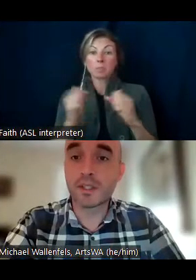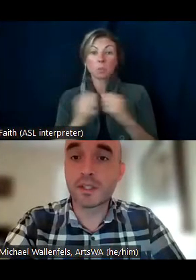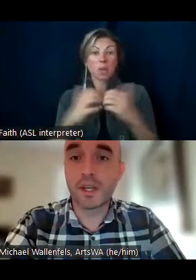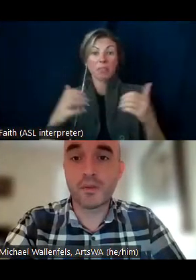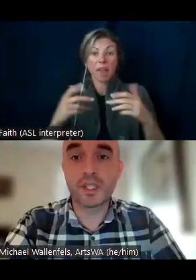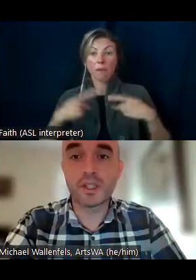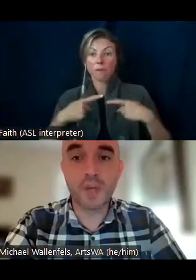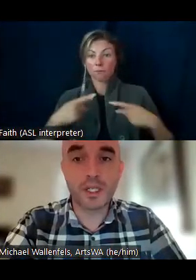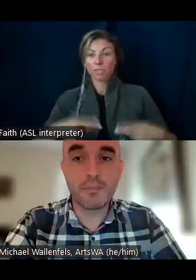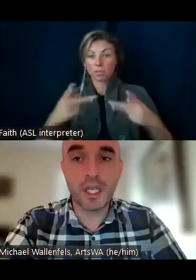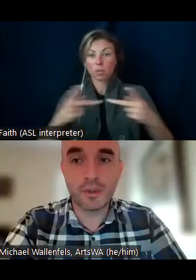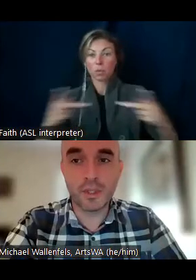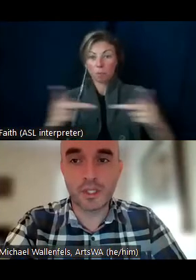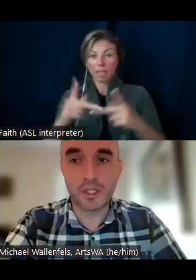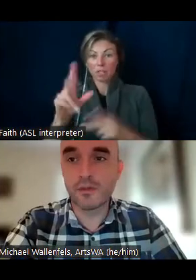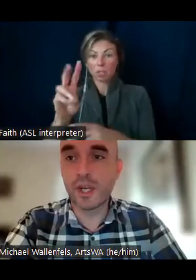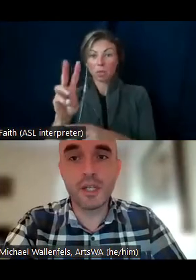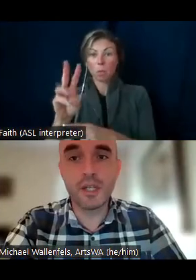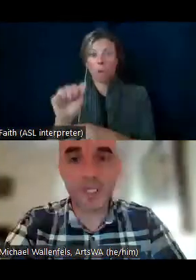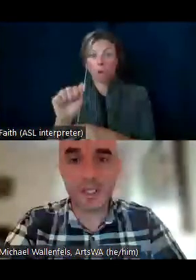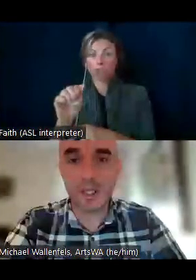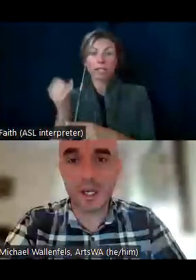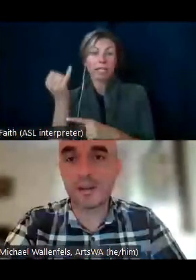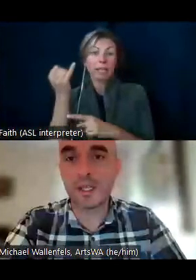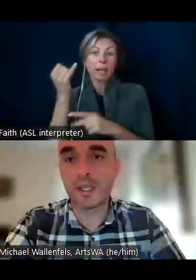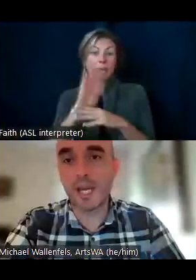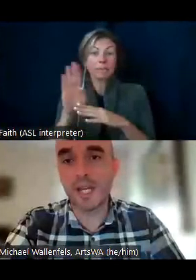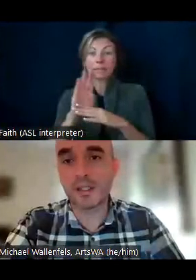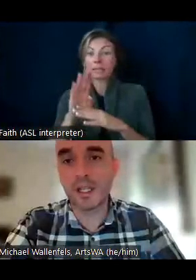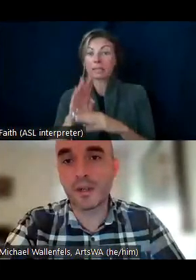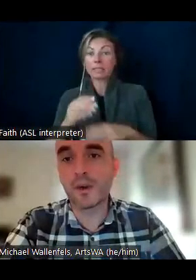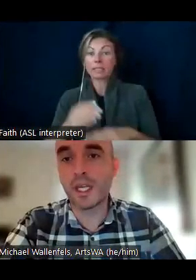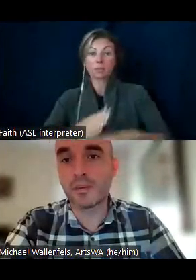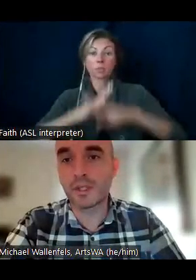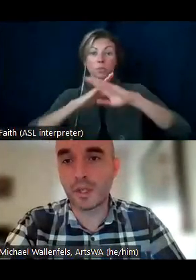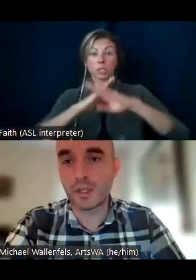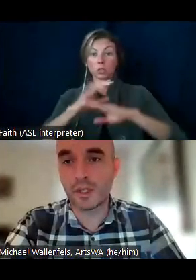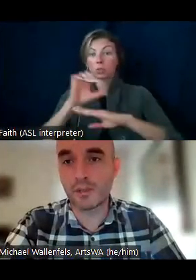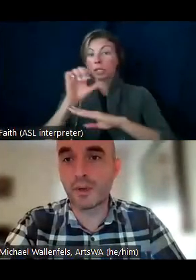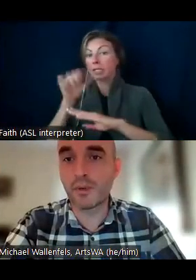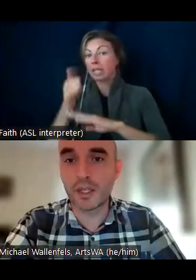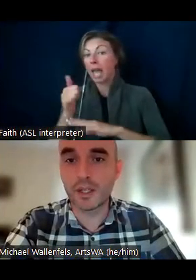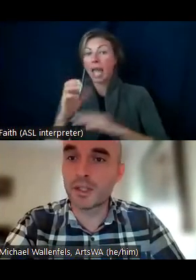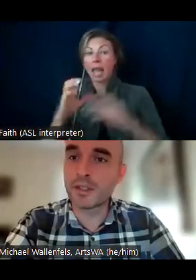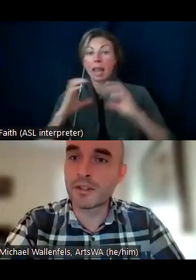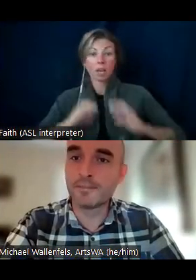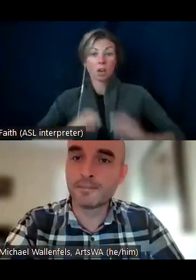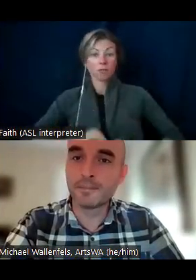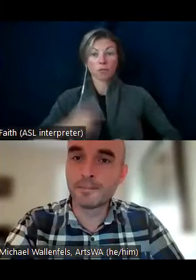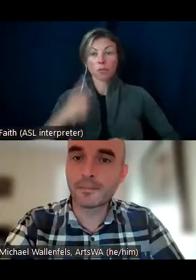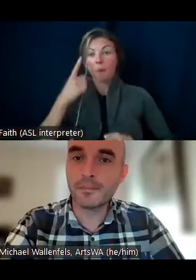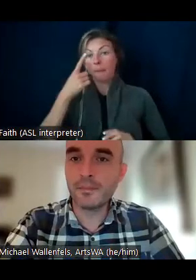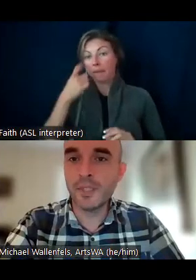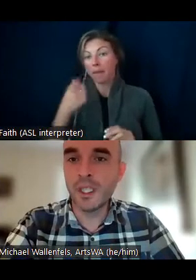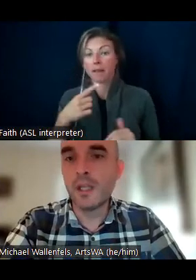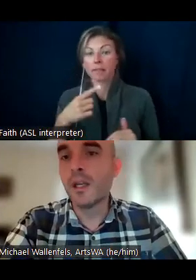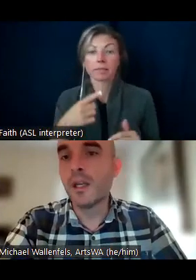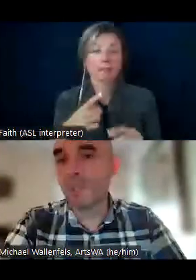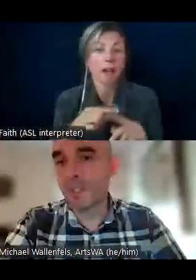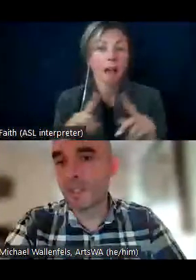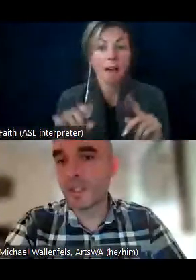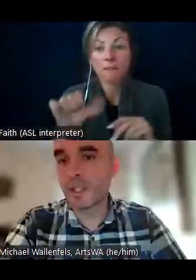위치가 없는 기업, 그 다음에 그러니까 용량 또는 캐파시티 연령 제한의 그